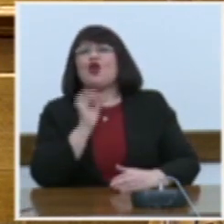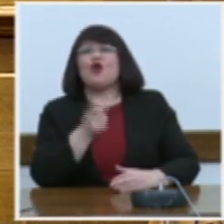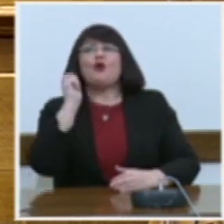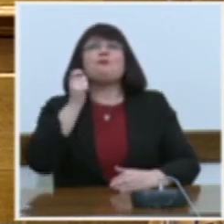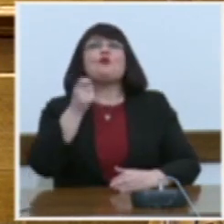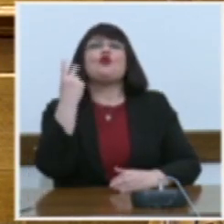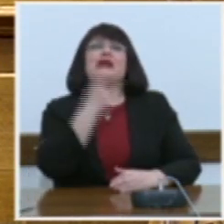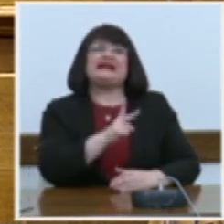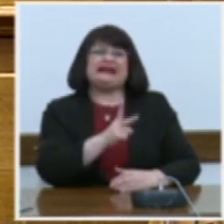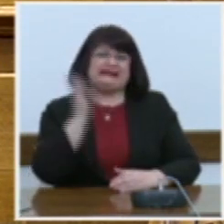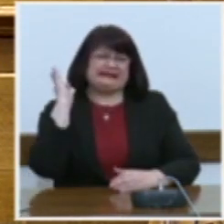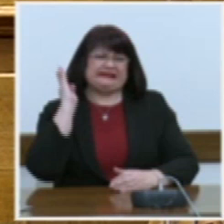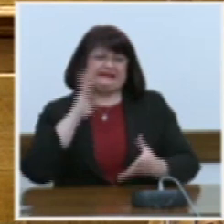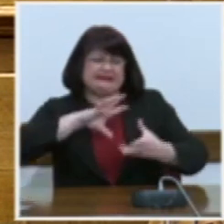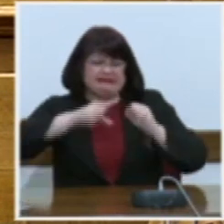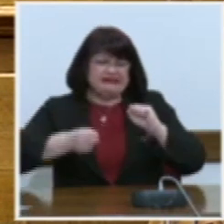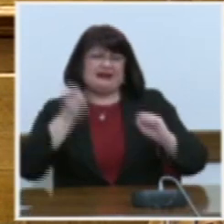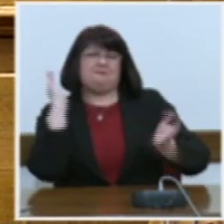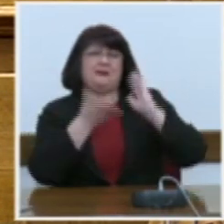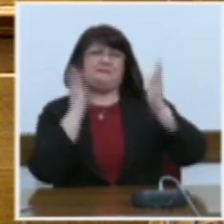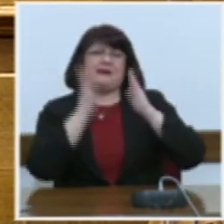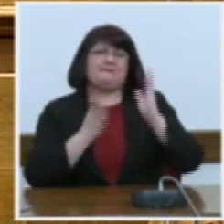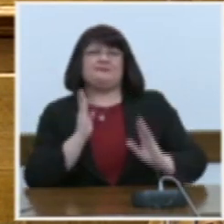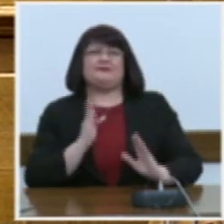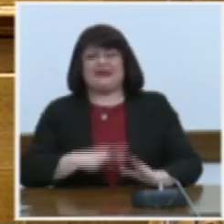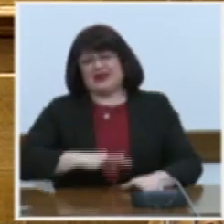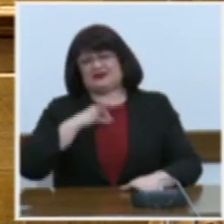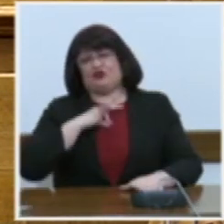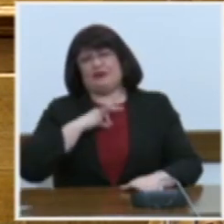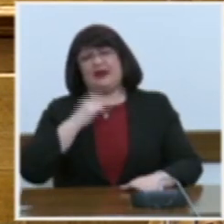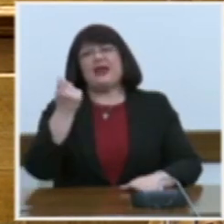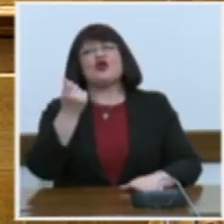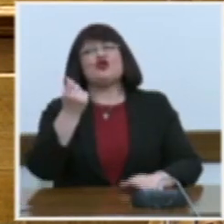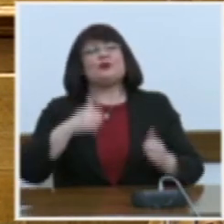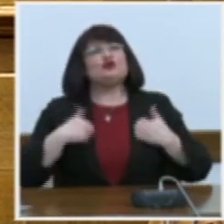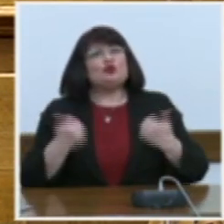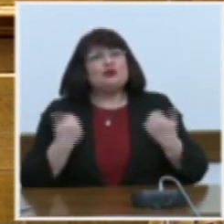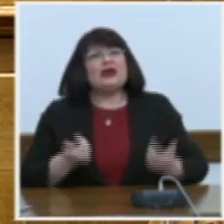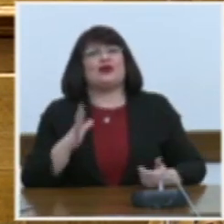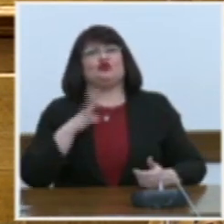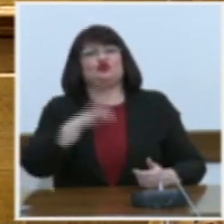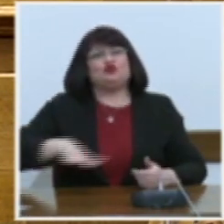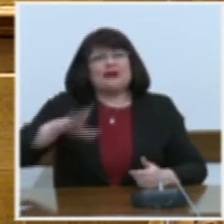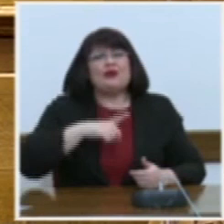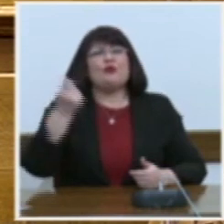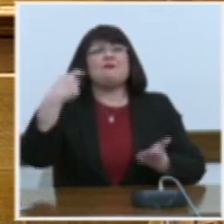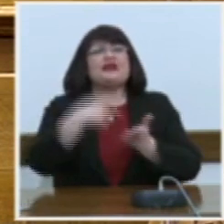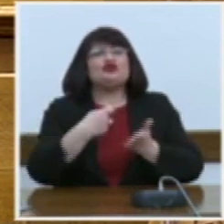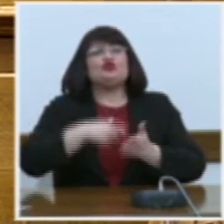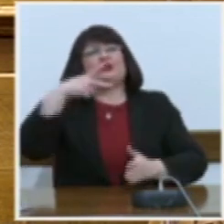σας τσακίσατε και τσακίζετε την οικονομική αξιοπρέπεια της νεολαίας, του λαού μας, τους μισθούς, τα